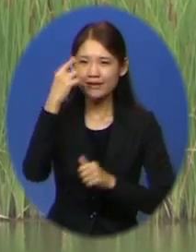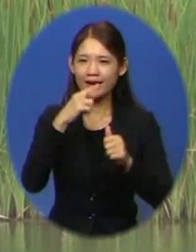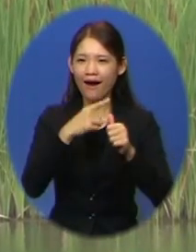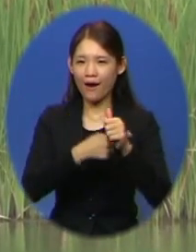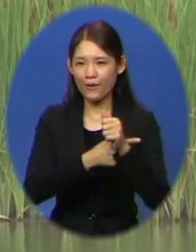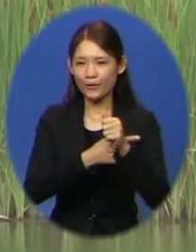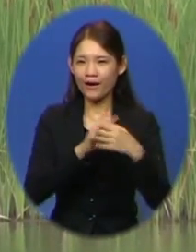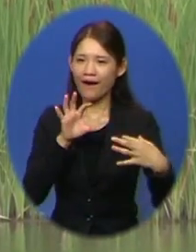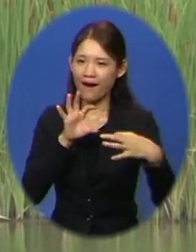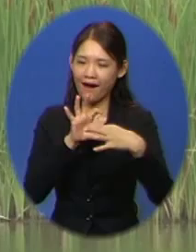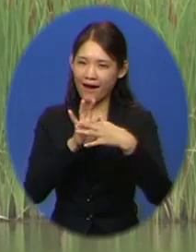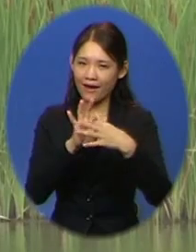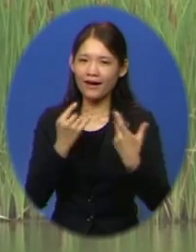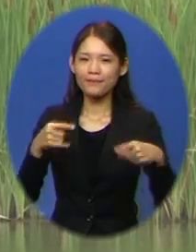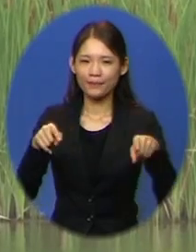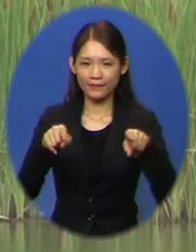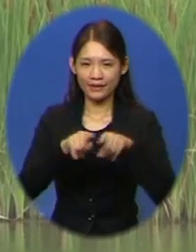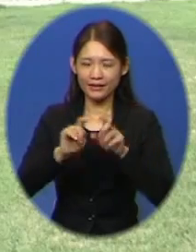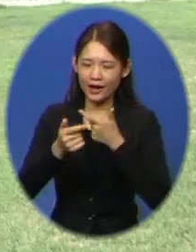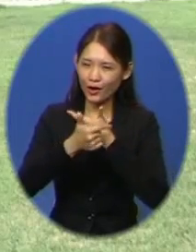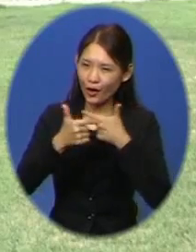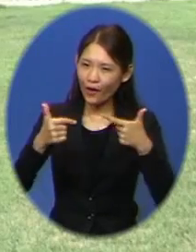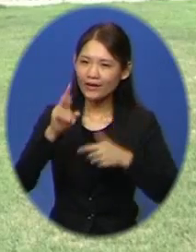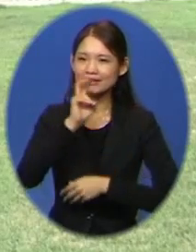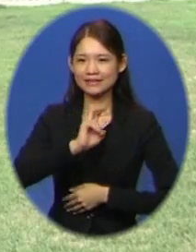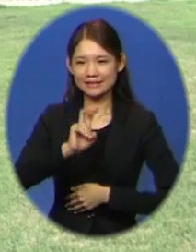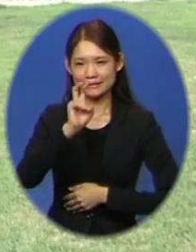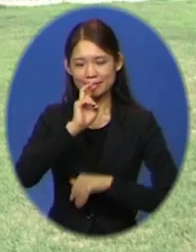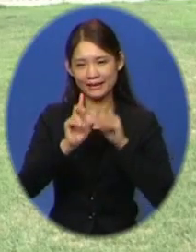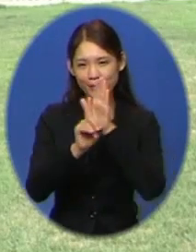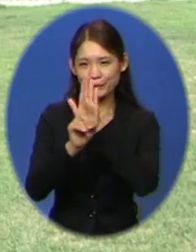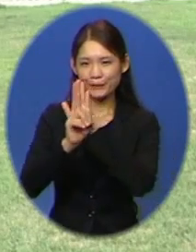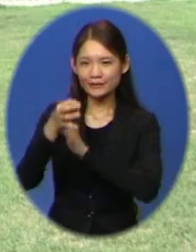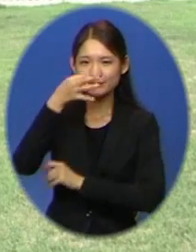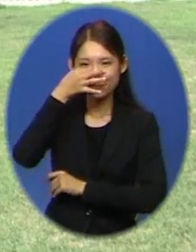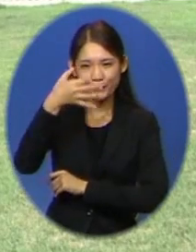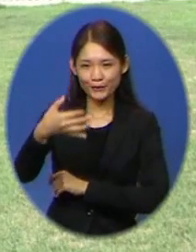배경으로 다양한 장르의 음악을 선사한다고 합니다.